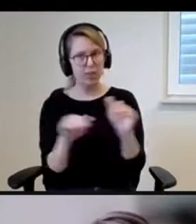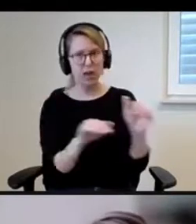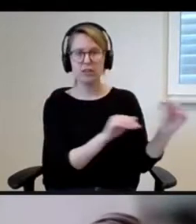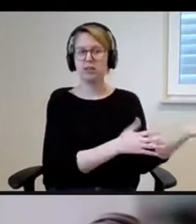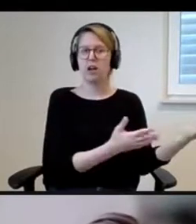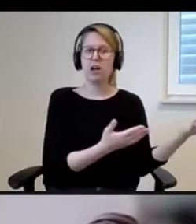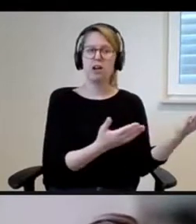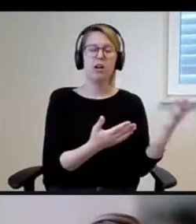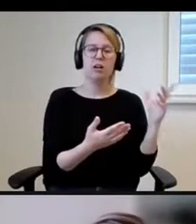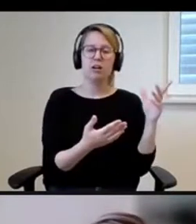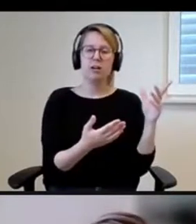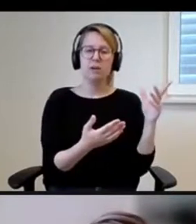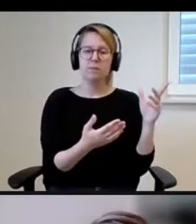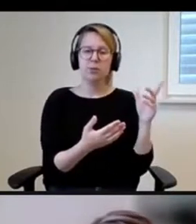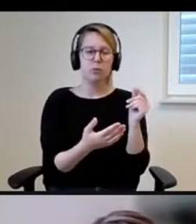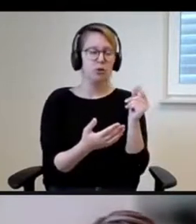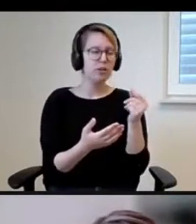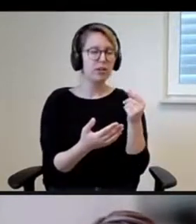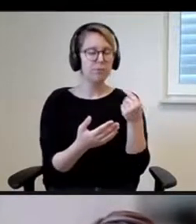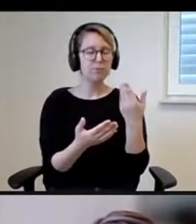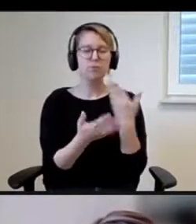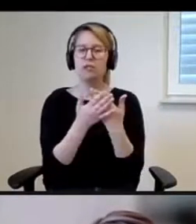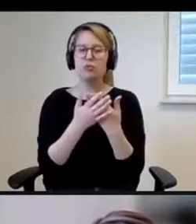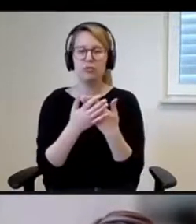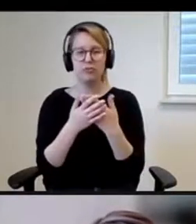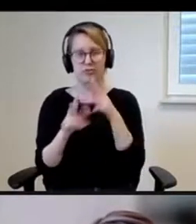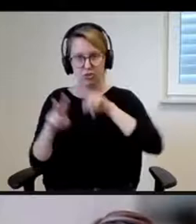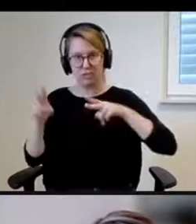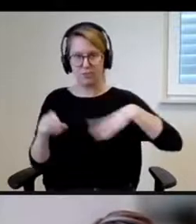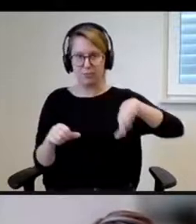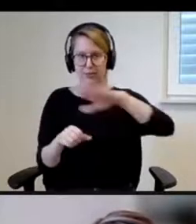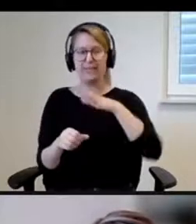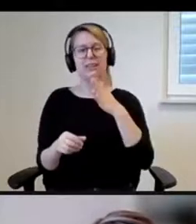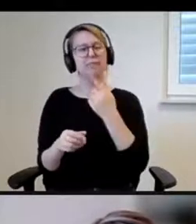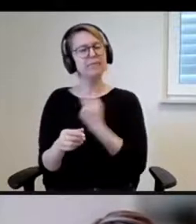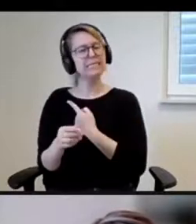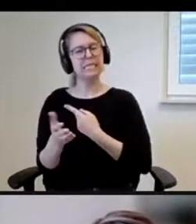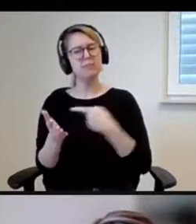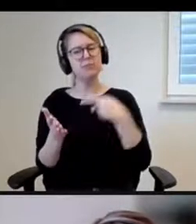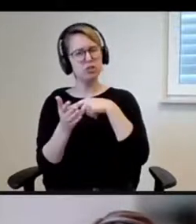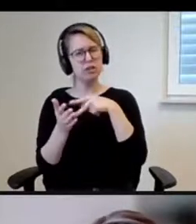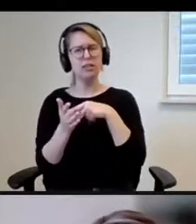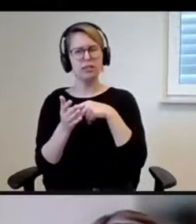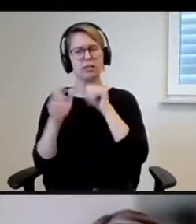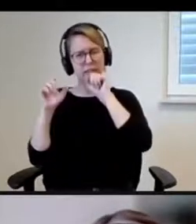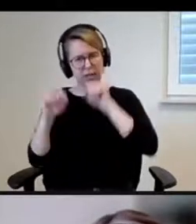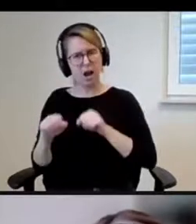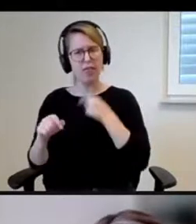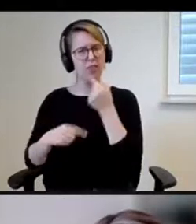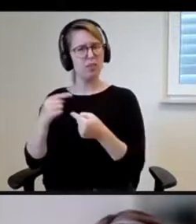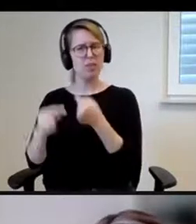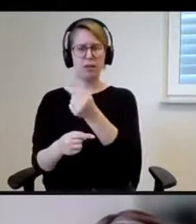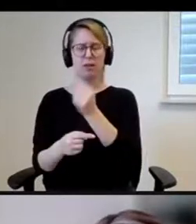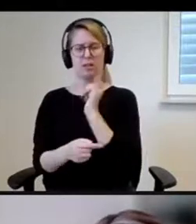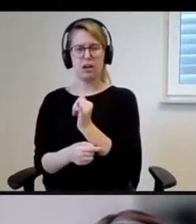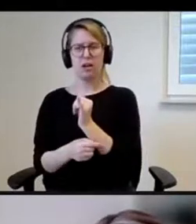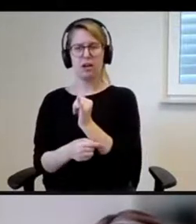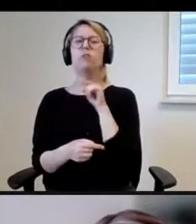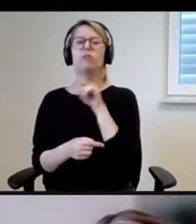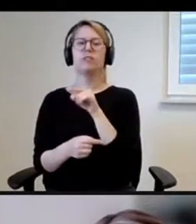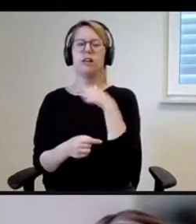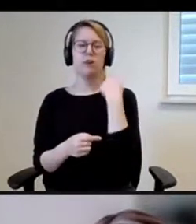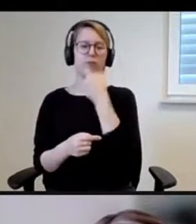nicht lang gehen, in da eben auch Führung geholfen kriegen. Also auch als